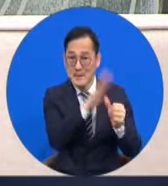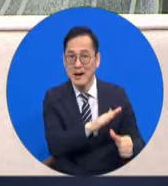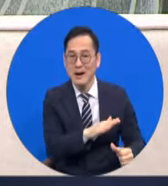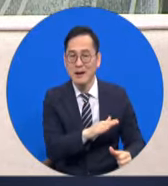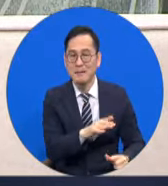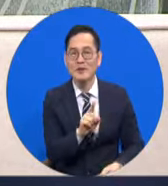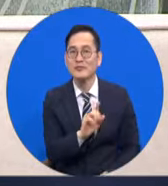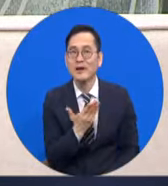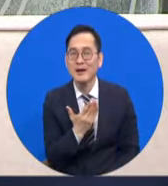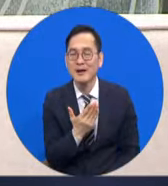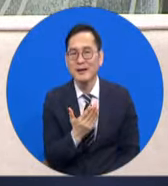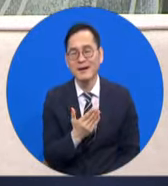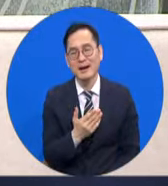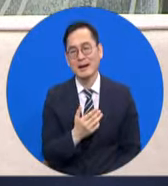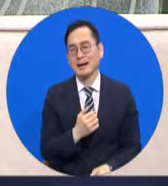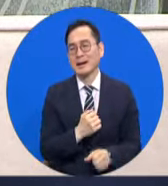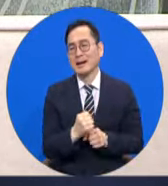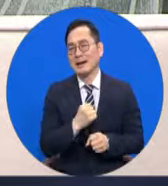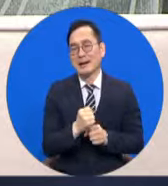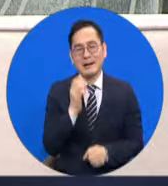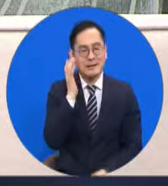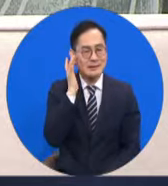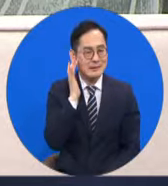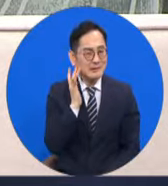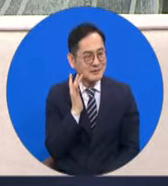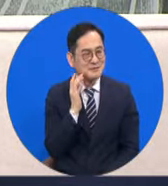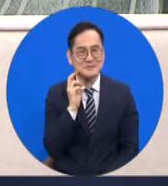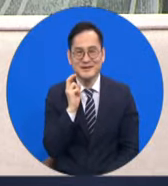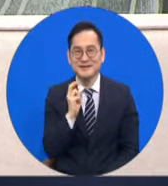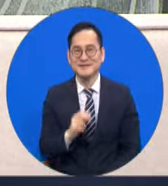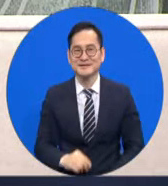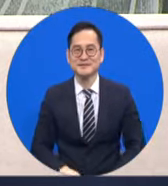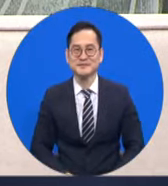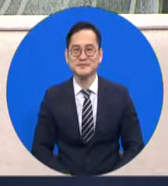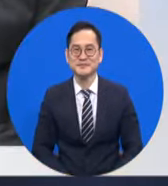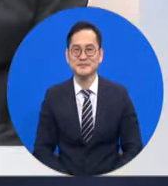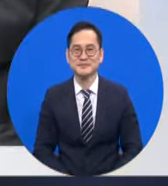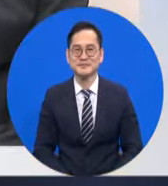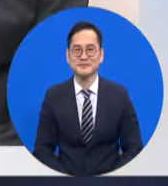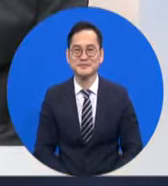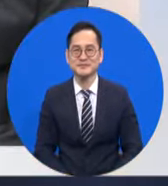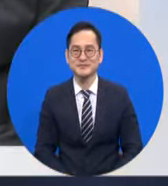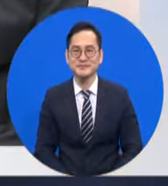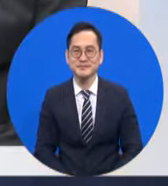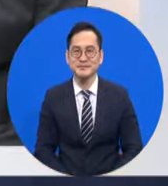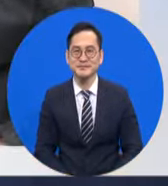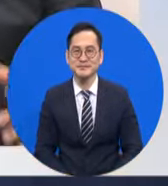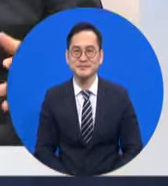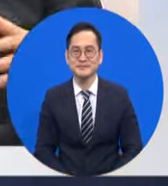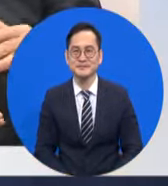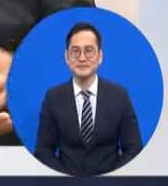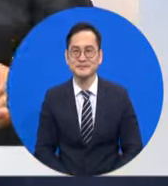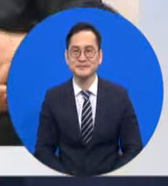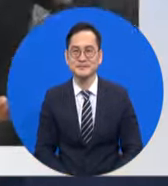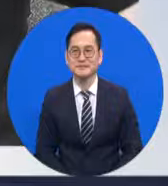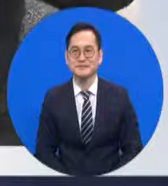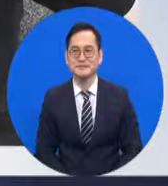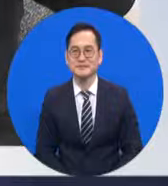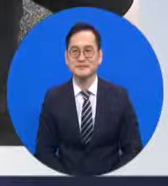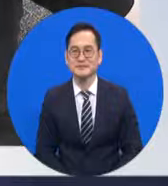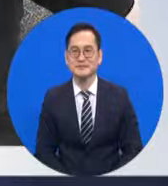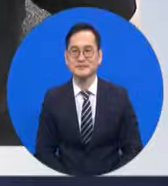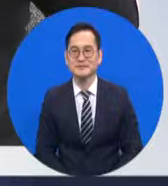경우입니까? 난감한 상상하기 힘든 경우지만 어쨌든 그럼에도 불구하고 뭐 개인의 사법